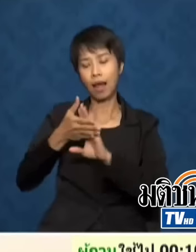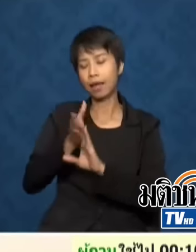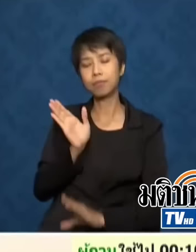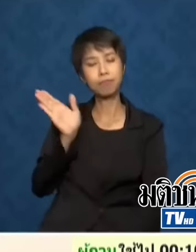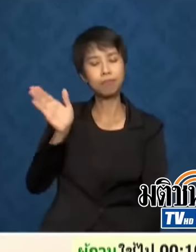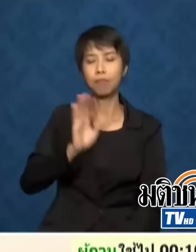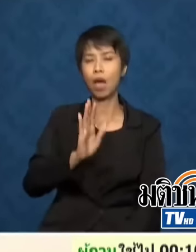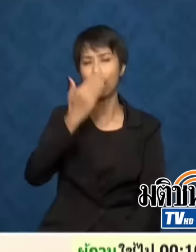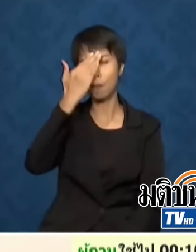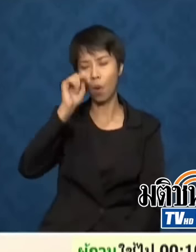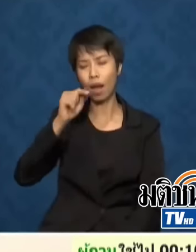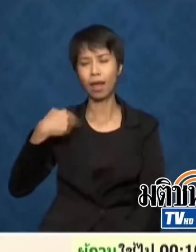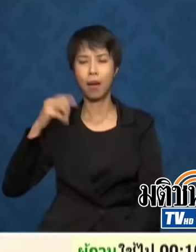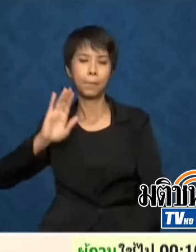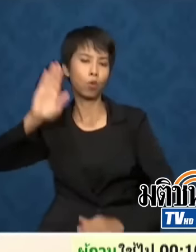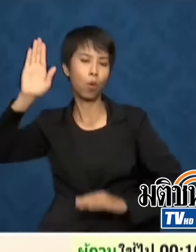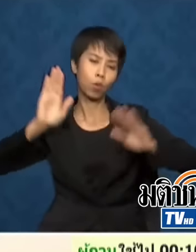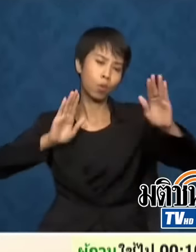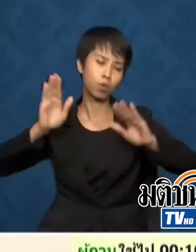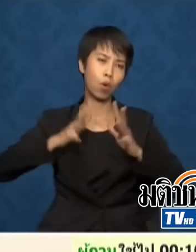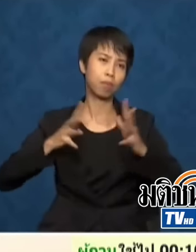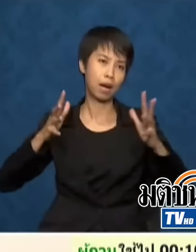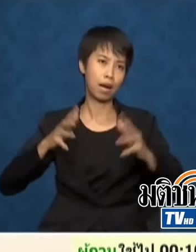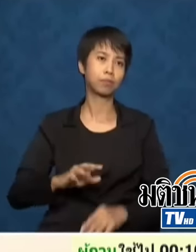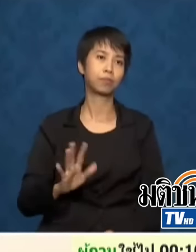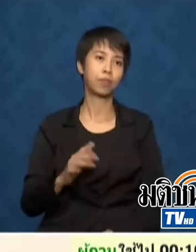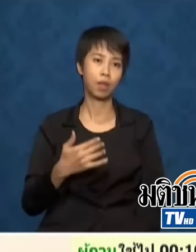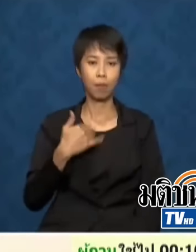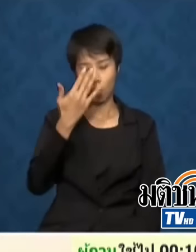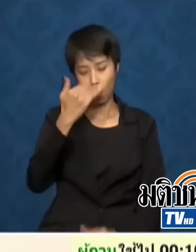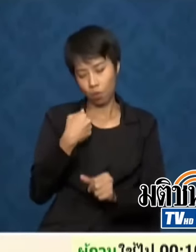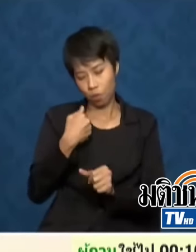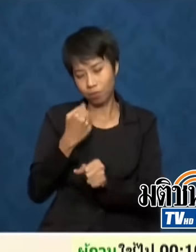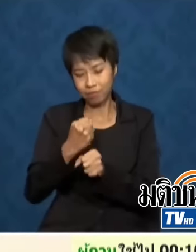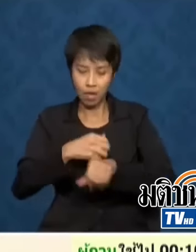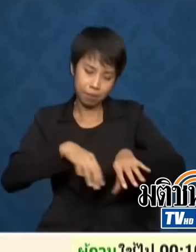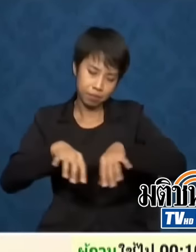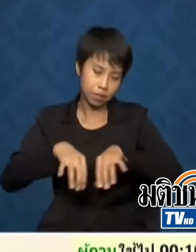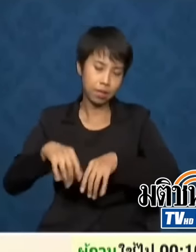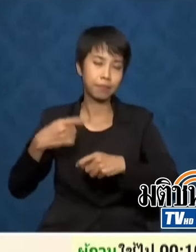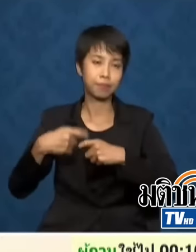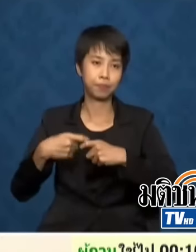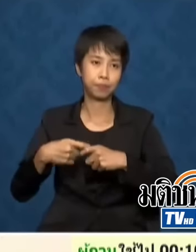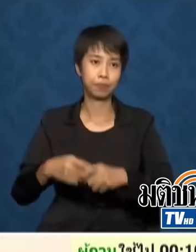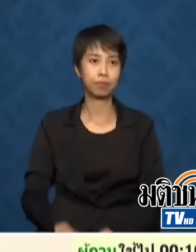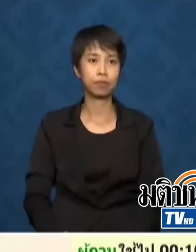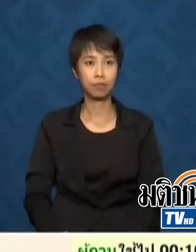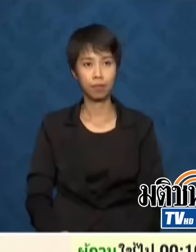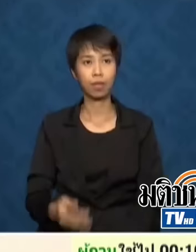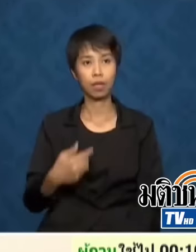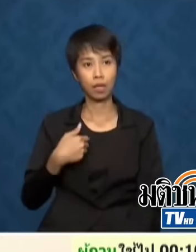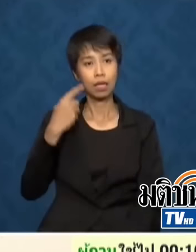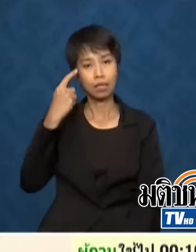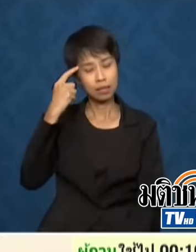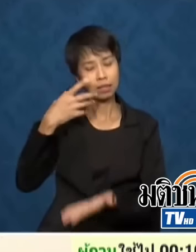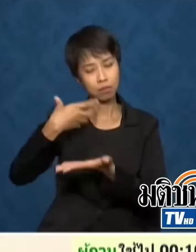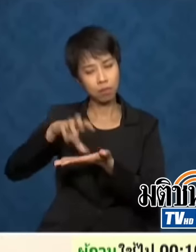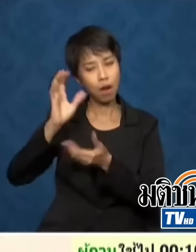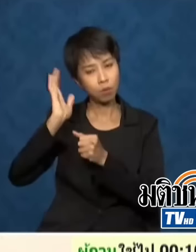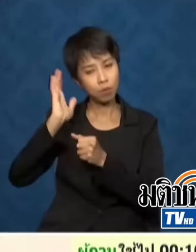พราะจะมีการประท้วงก็ผมก็ดำเนินการไปตามข้อบังคับไม่ได้ท่านอย่าคิดว่ามันเป็นการอภิปรายนะ